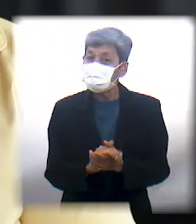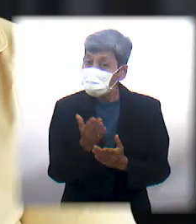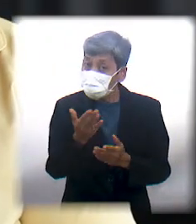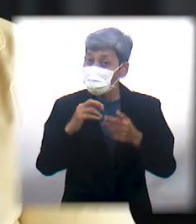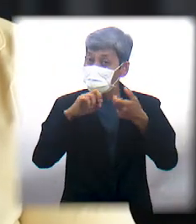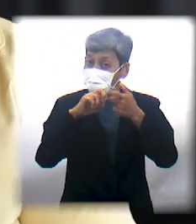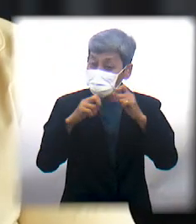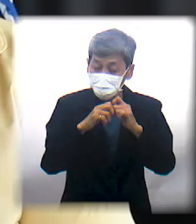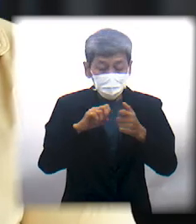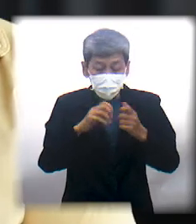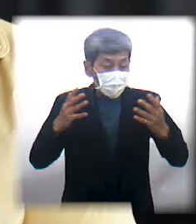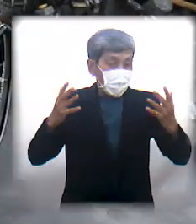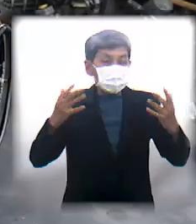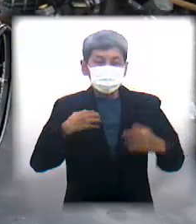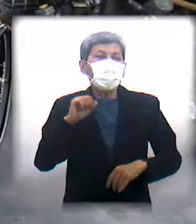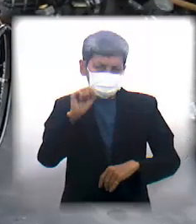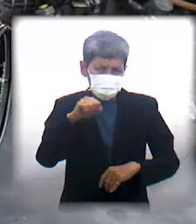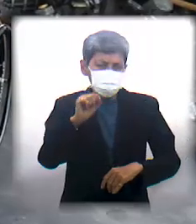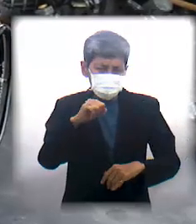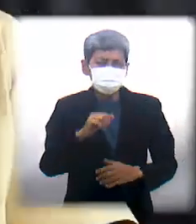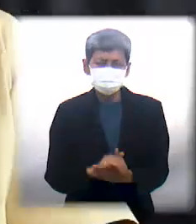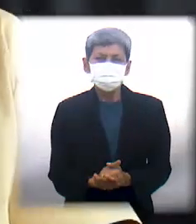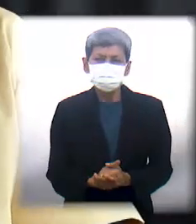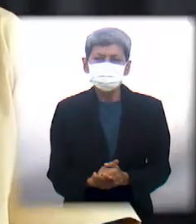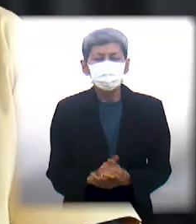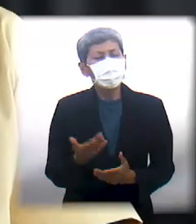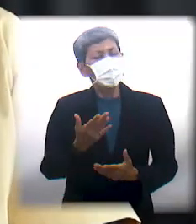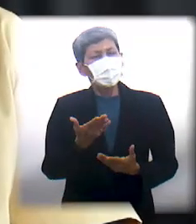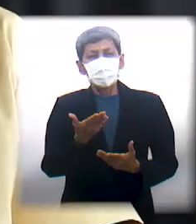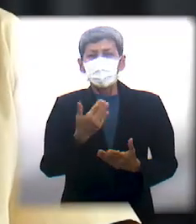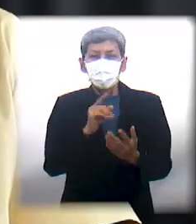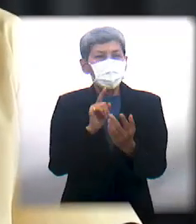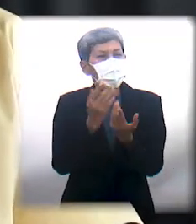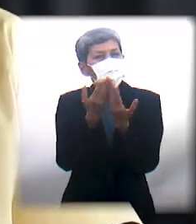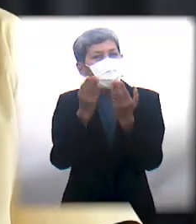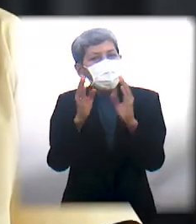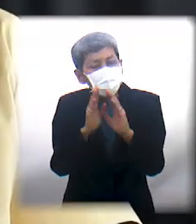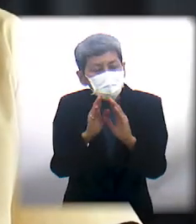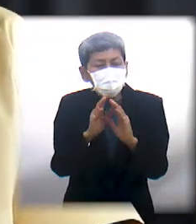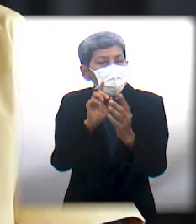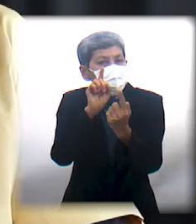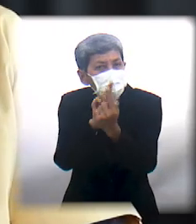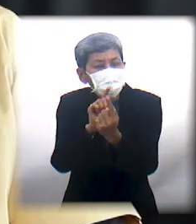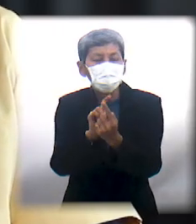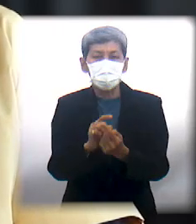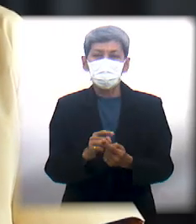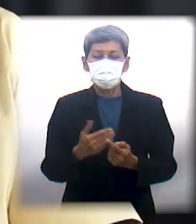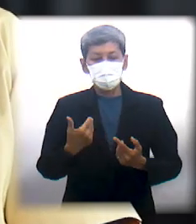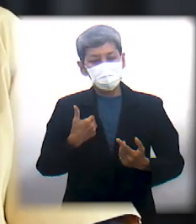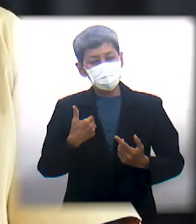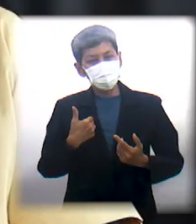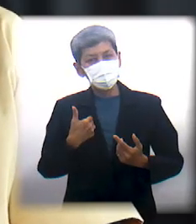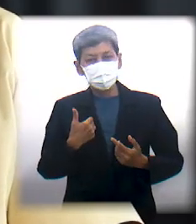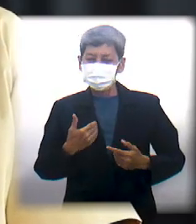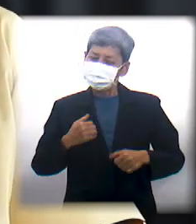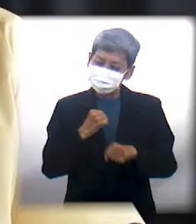เรียกได้ว่าปัญหามาพร้อมๆกันใช่ไหมคร ับ ใช่ครับ จำความรู้สึกตอนที่เจอครอบครัวหลังจากที่สถานะเราเปลี่ยน